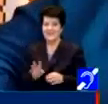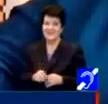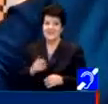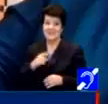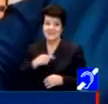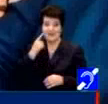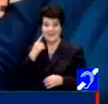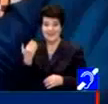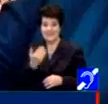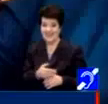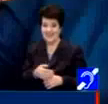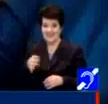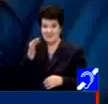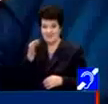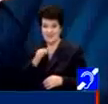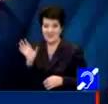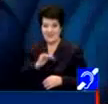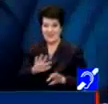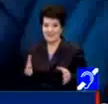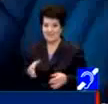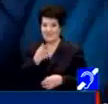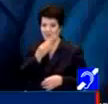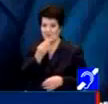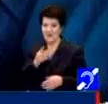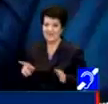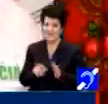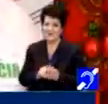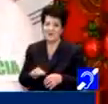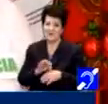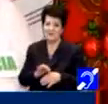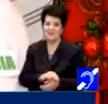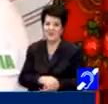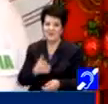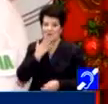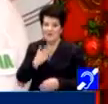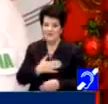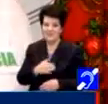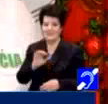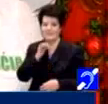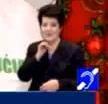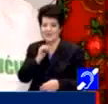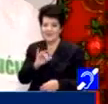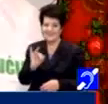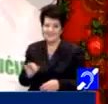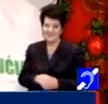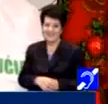pământ. Când mă gândesc la ea, îmi amintesc de toate clipele frumoase petrecute împreună. Eu îmi iubesc foarte mult bunica